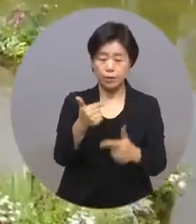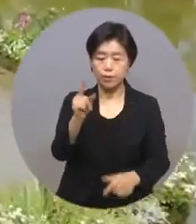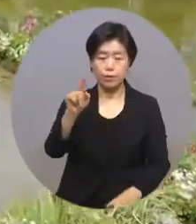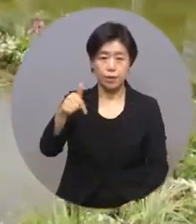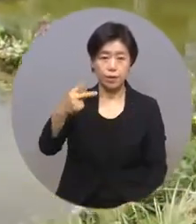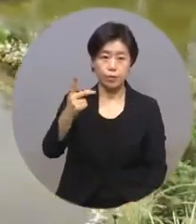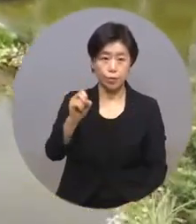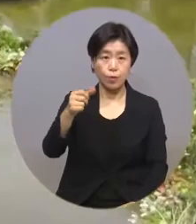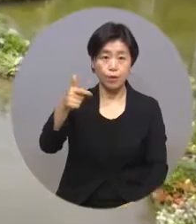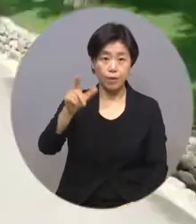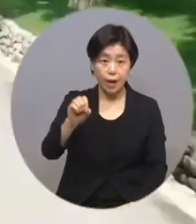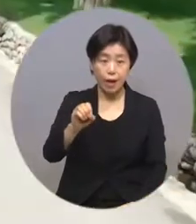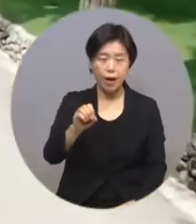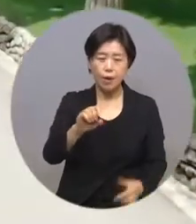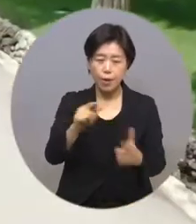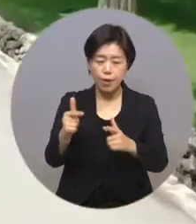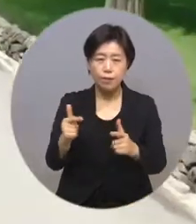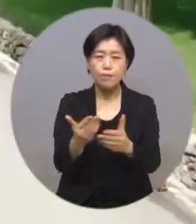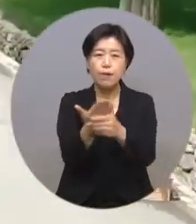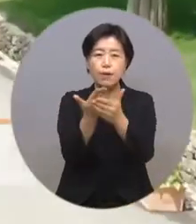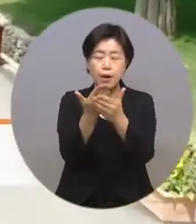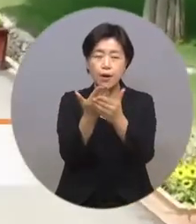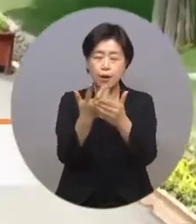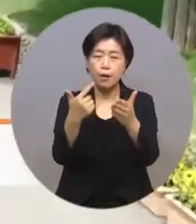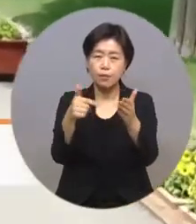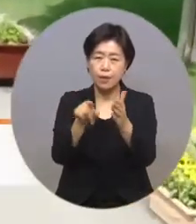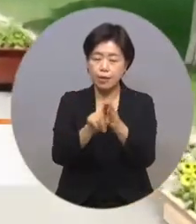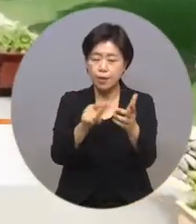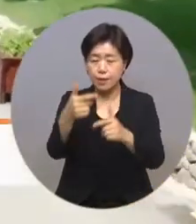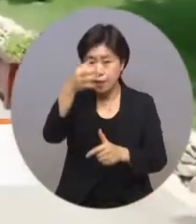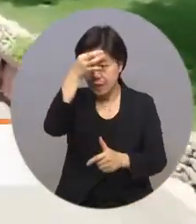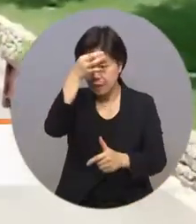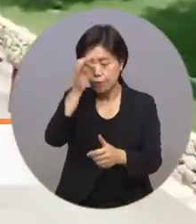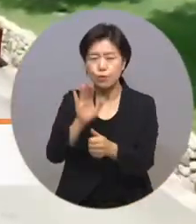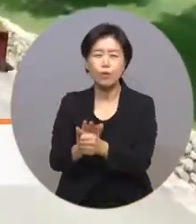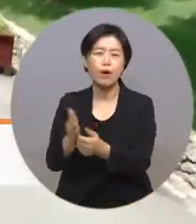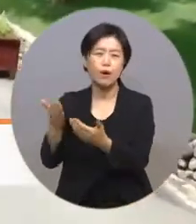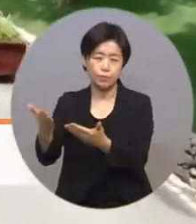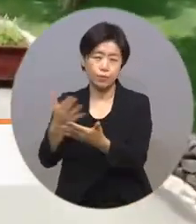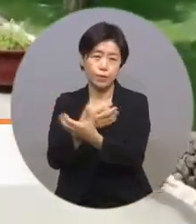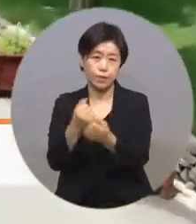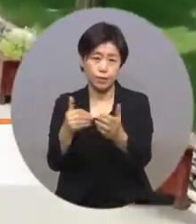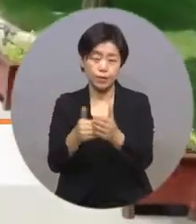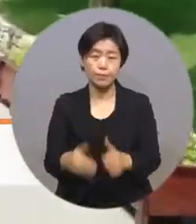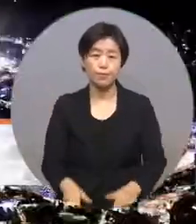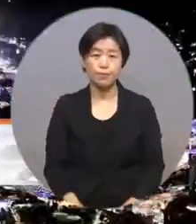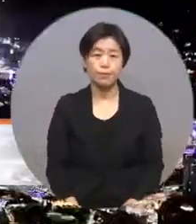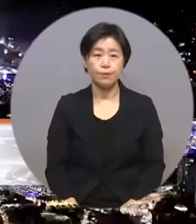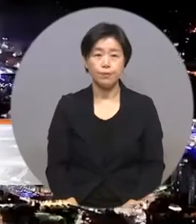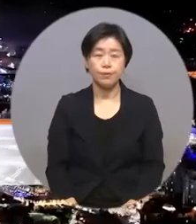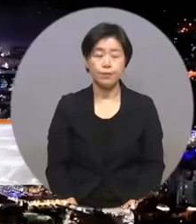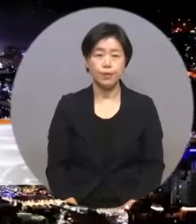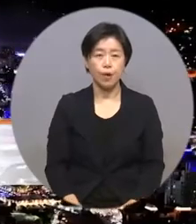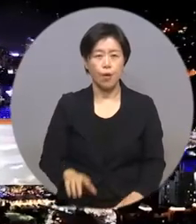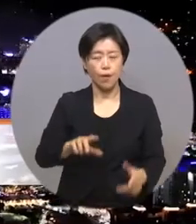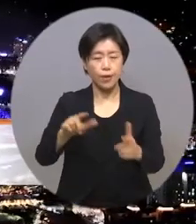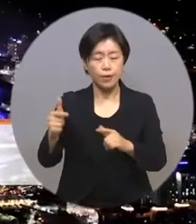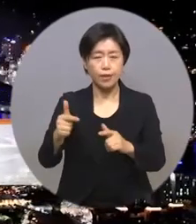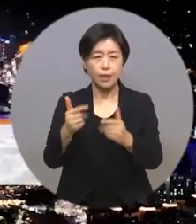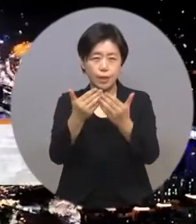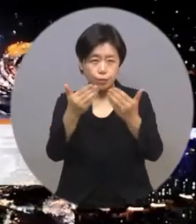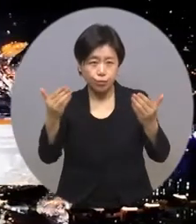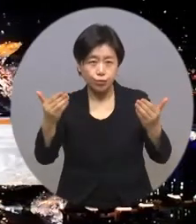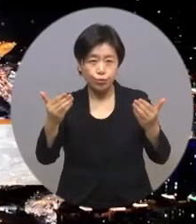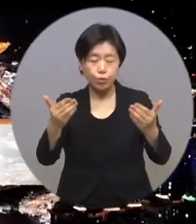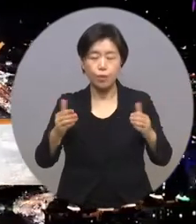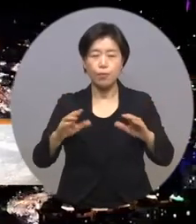노하우를 전수받기로 약속했습니다. 여수시와 순천시는 인증엑스포와 국제정원 박람회 등